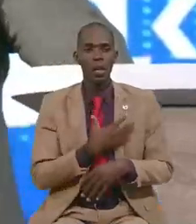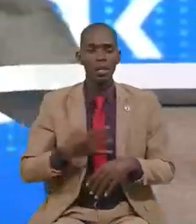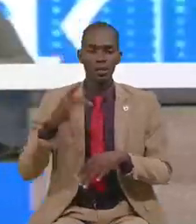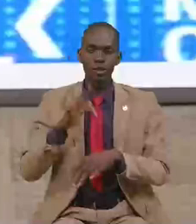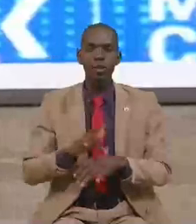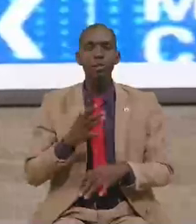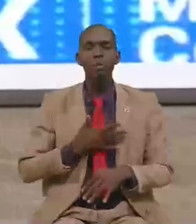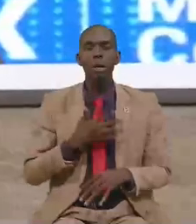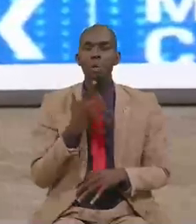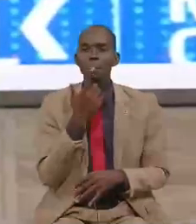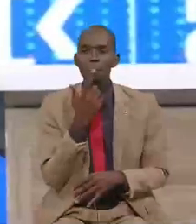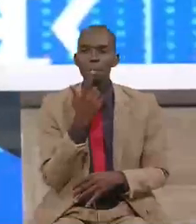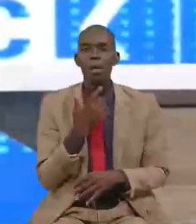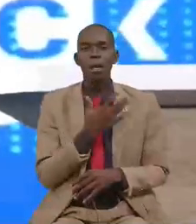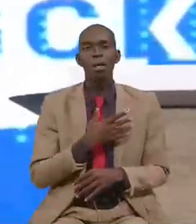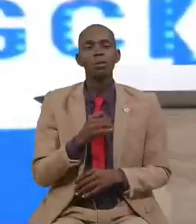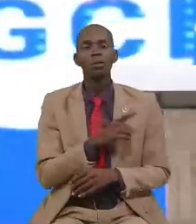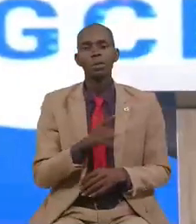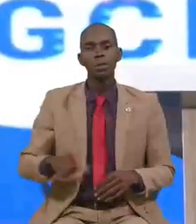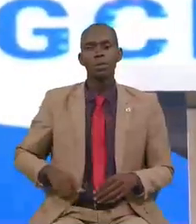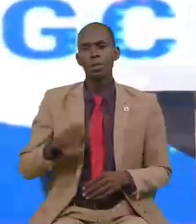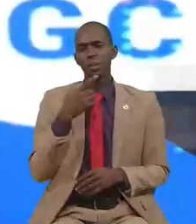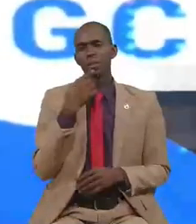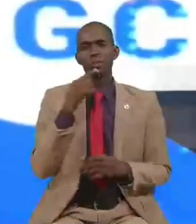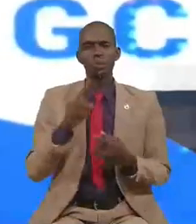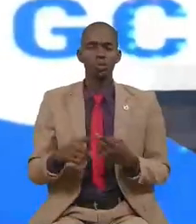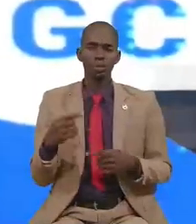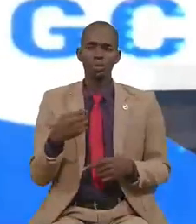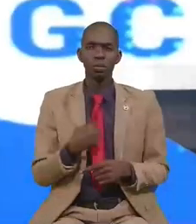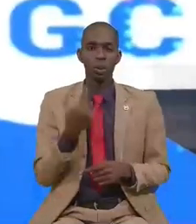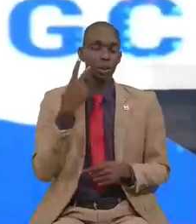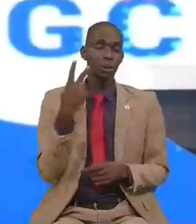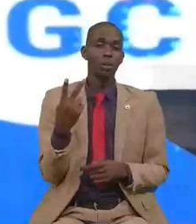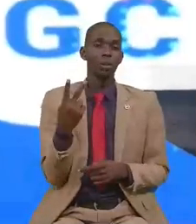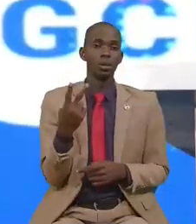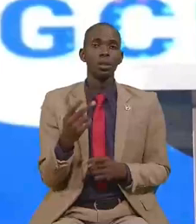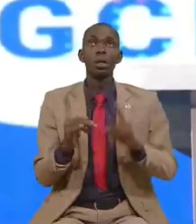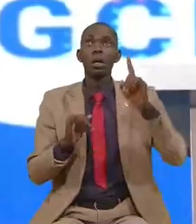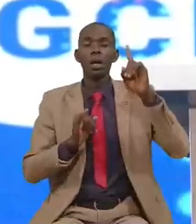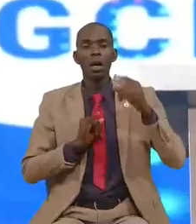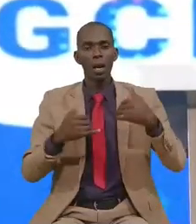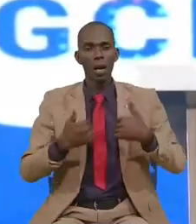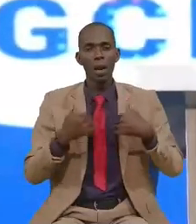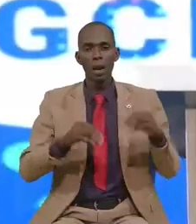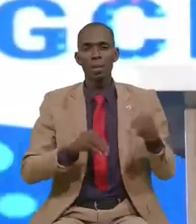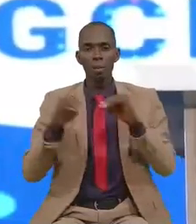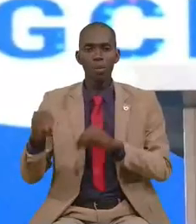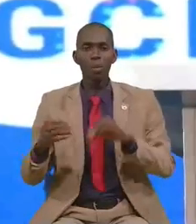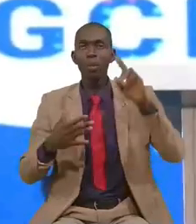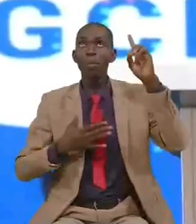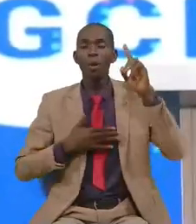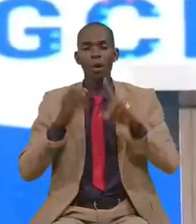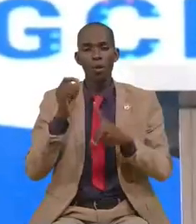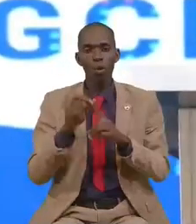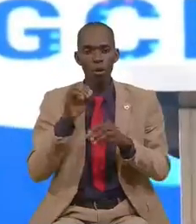bouche. Et l'Éternel me dit, voici, je mets mes paroles dans ta